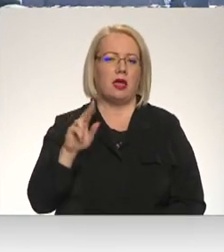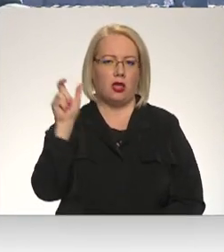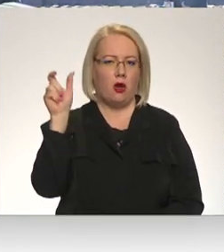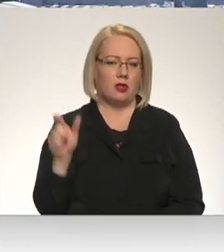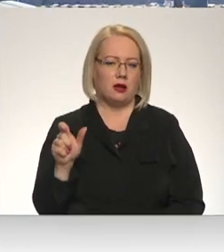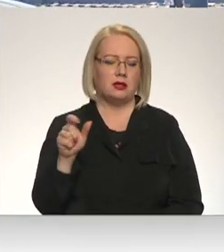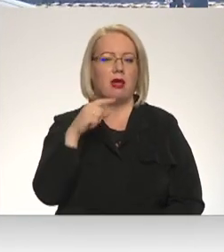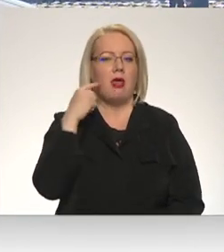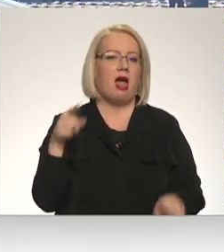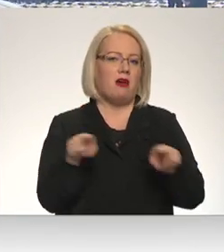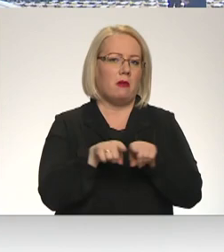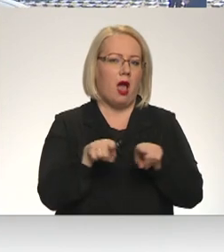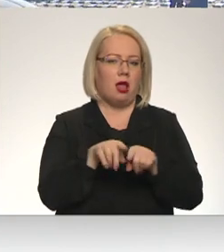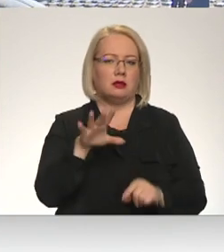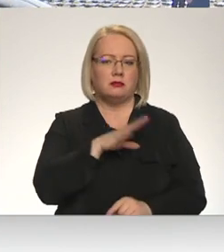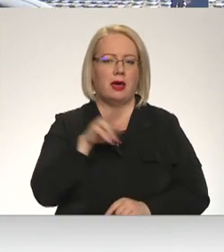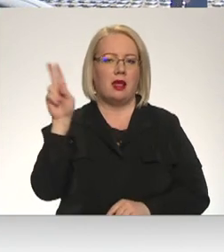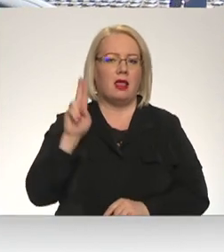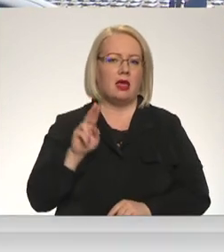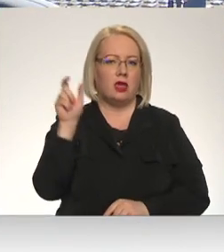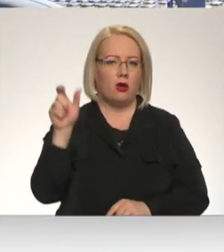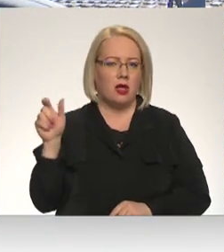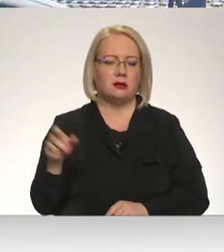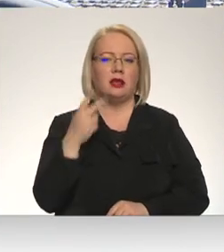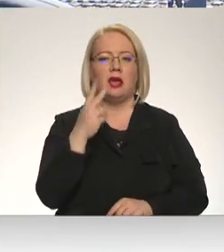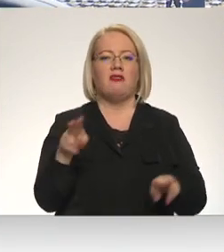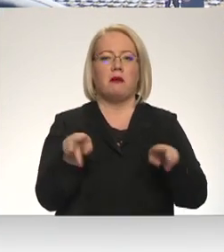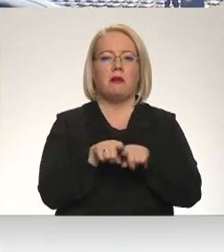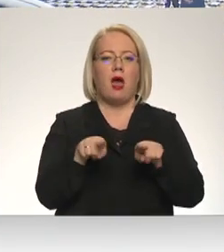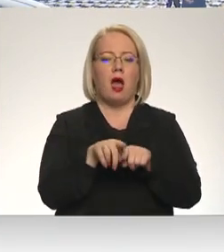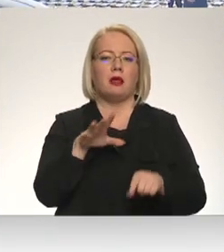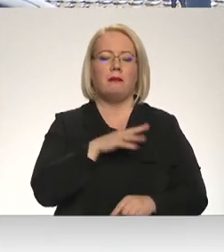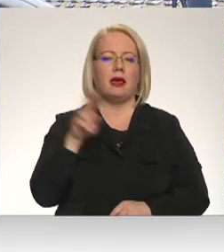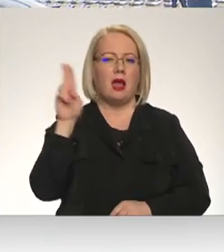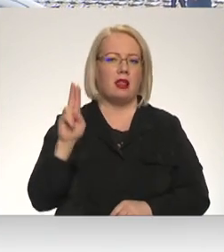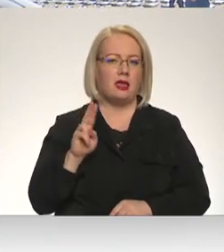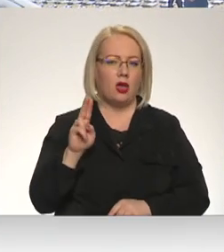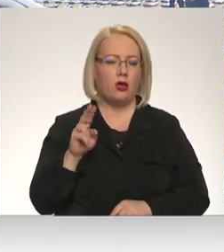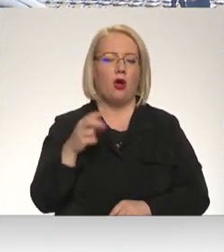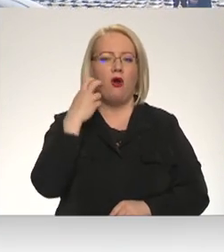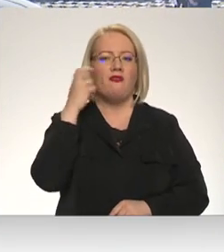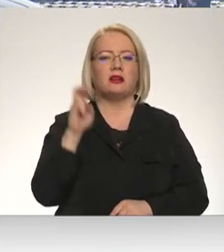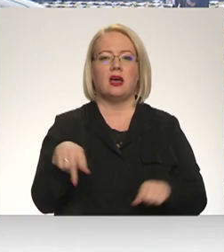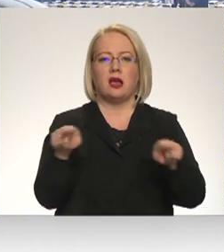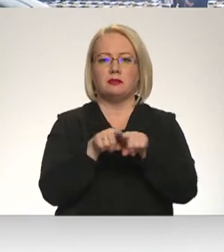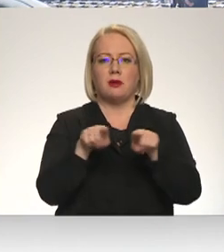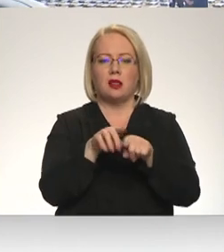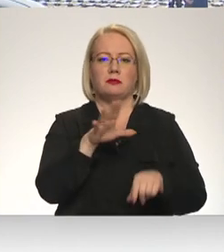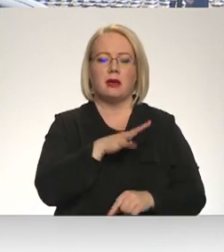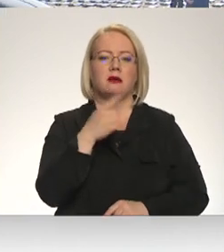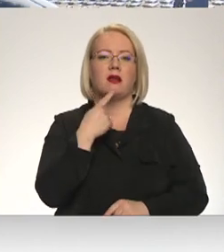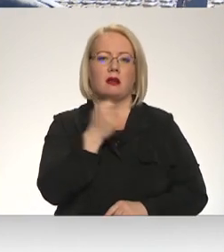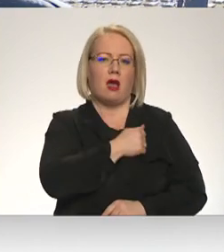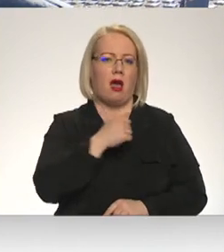Tev brāvs bija leģionārs, divi brāļi bija leģionā, un vecākais brāvs bija sarkanā